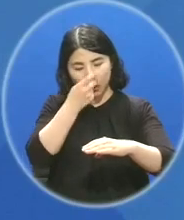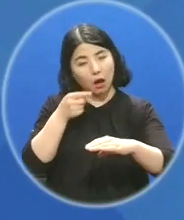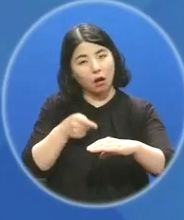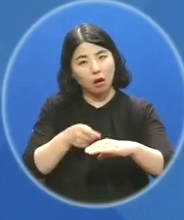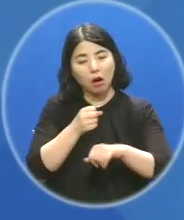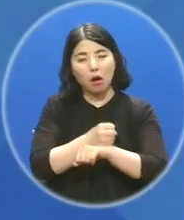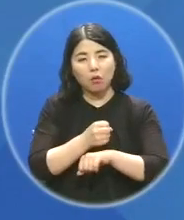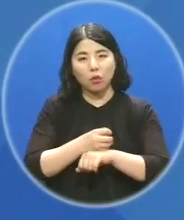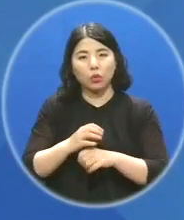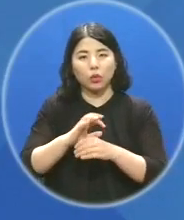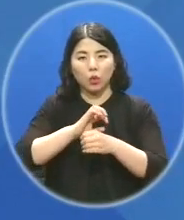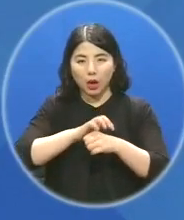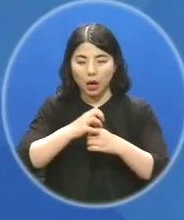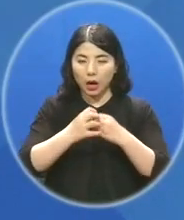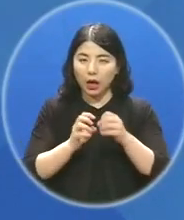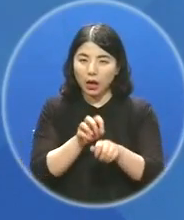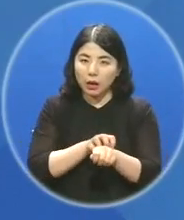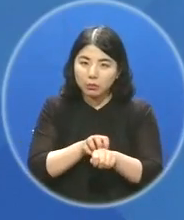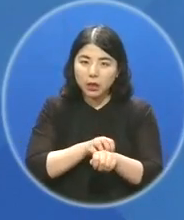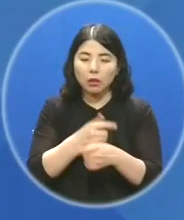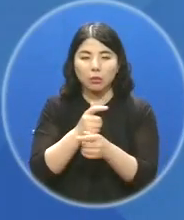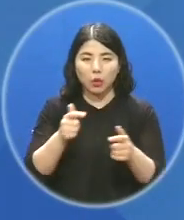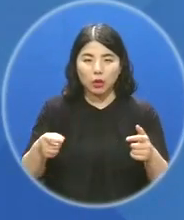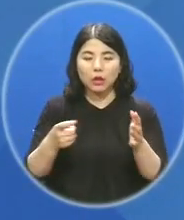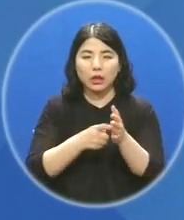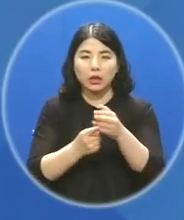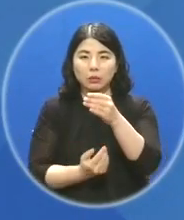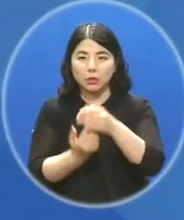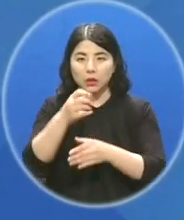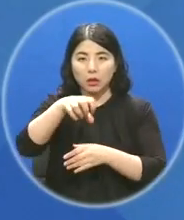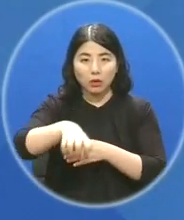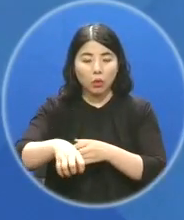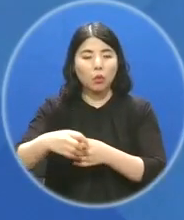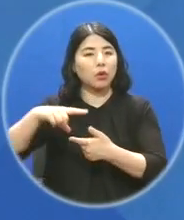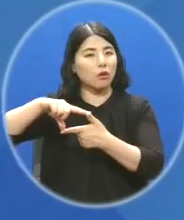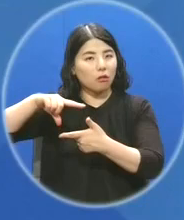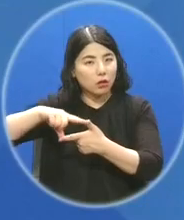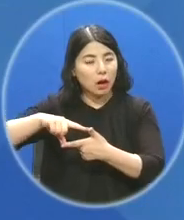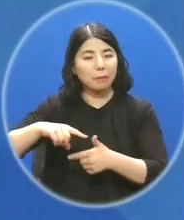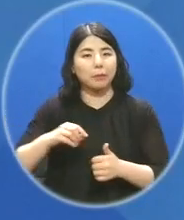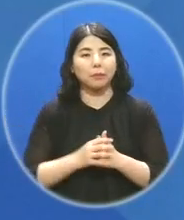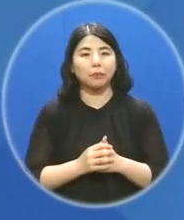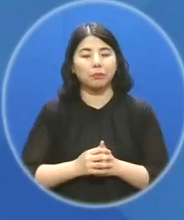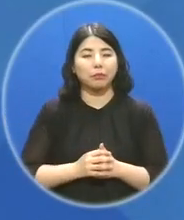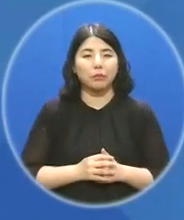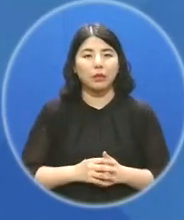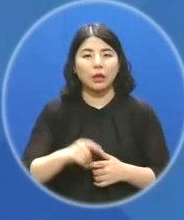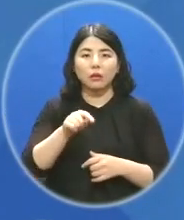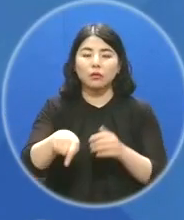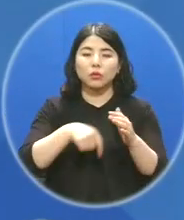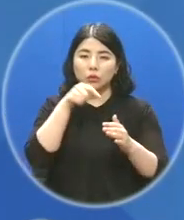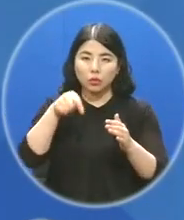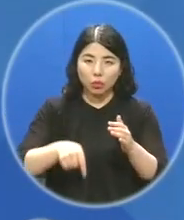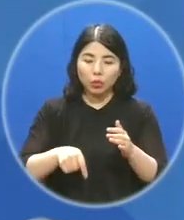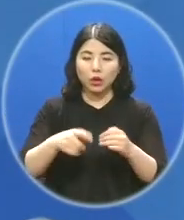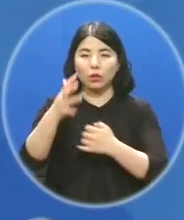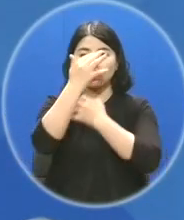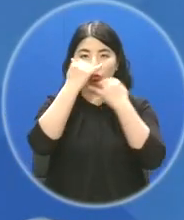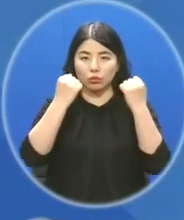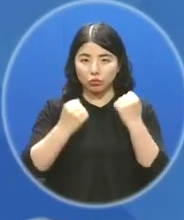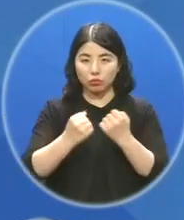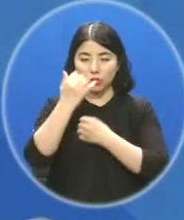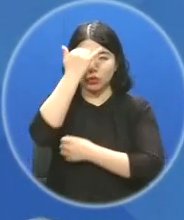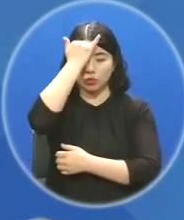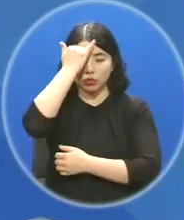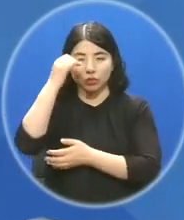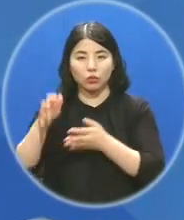이런 것들. 그렇죠. 그다음에 긴급재난지원금의 첫 출발지가 경남이라든지. 이런 것 속에서 충북이나